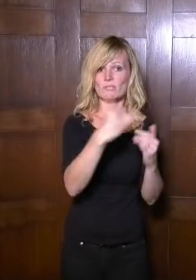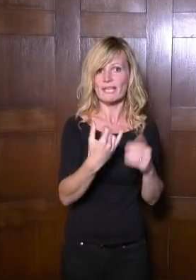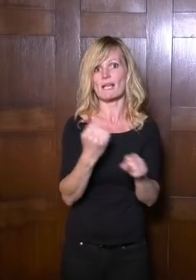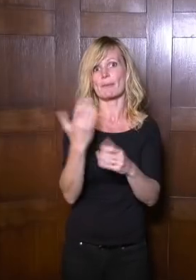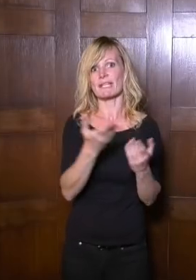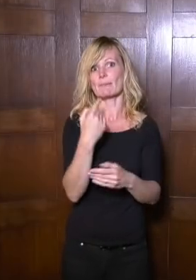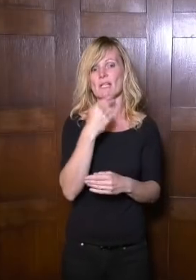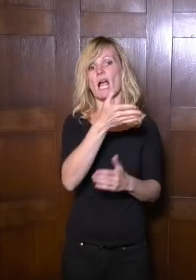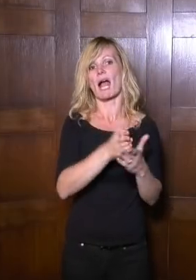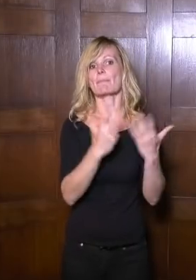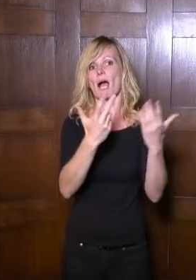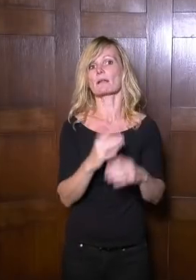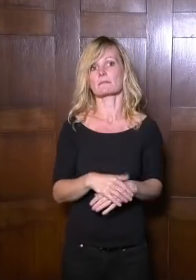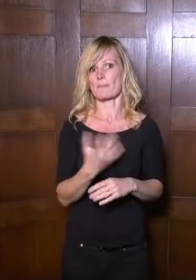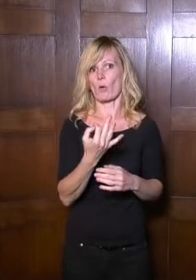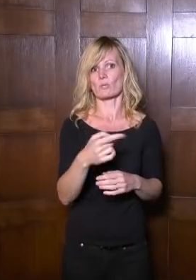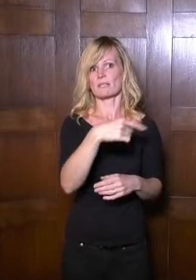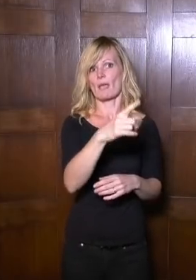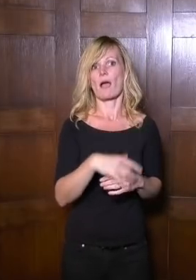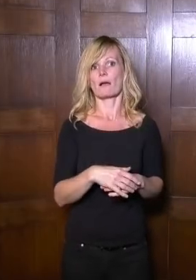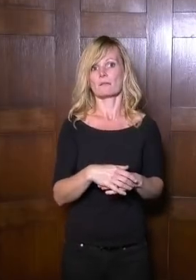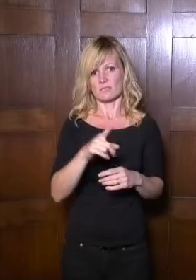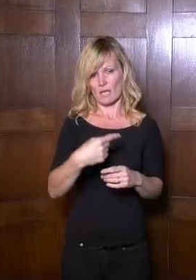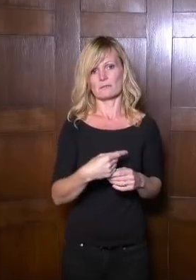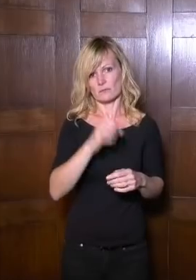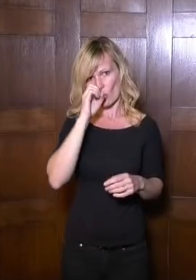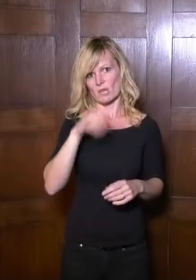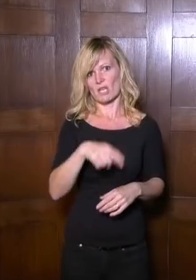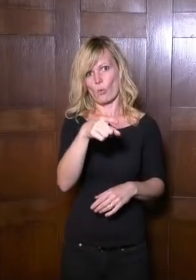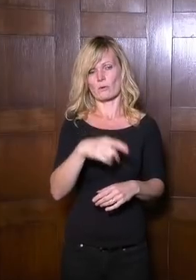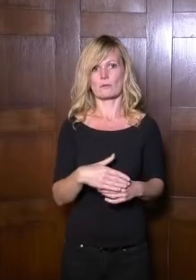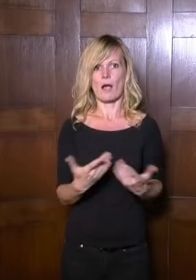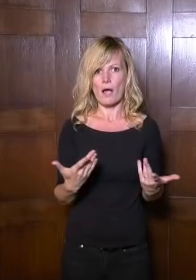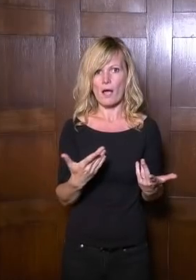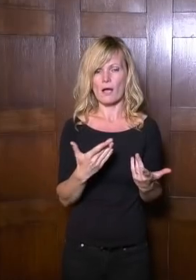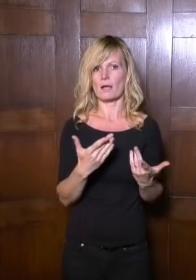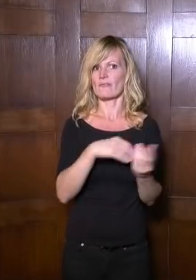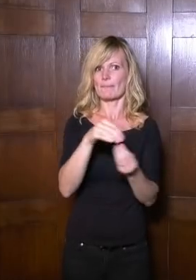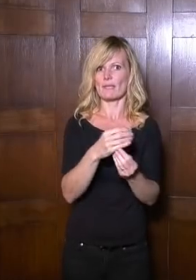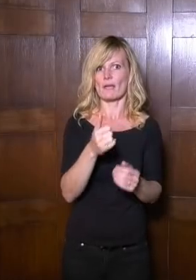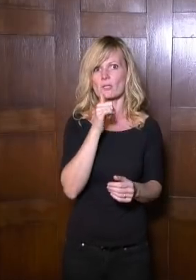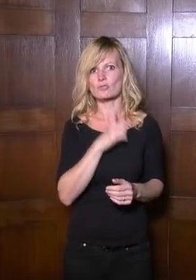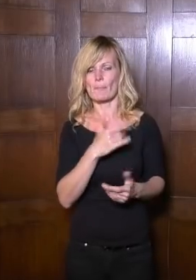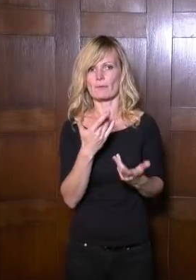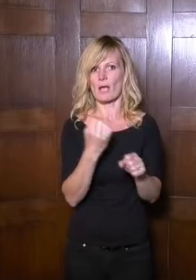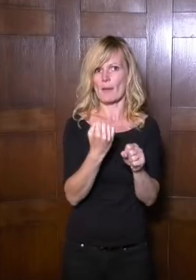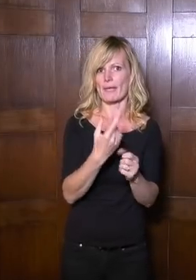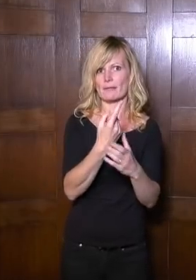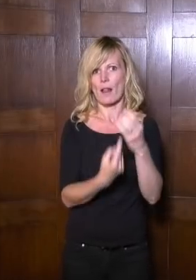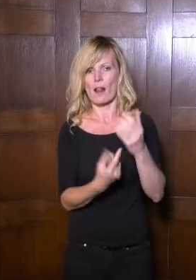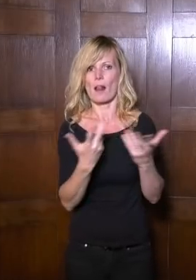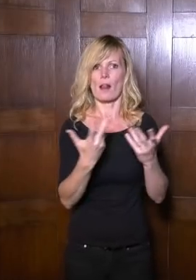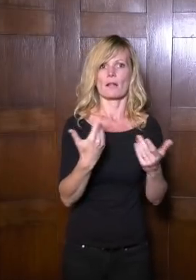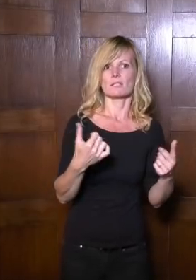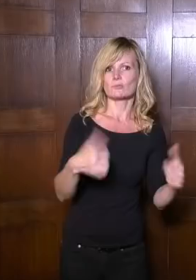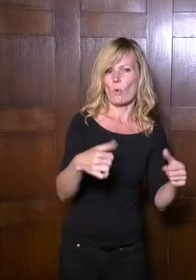7:30 brauchst du nicht mehr zu kommen, da kannst du deine Papiere holen. Also da ist im Moment auch ganz viel Druck in den Familien, wie sie das jetzt stemmen.